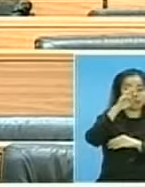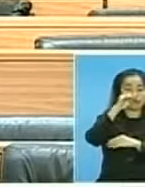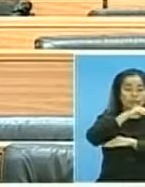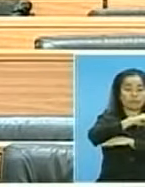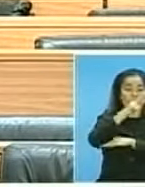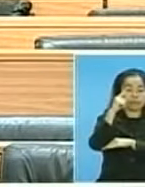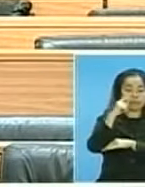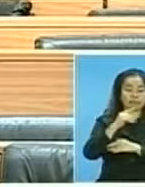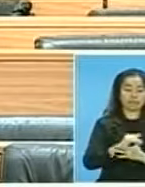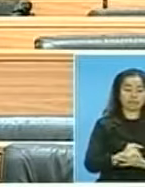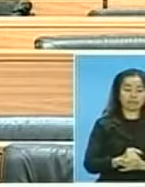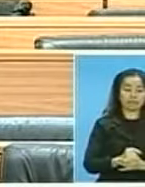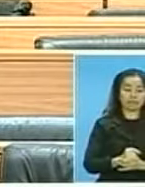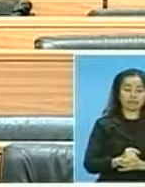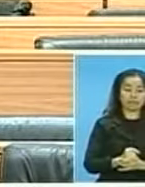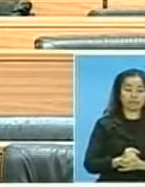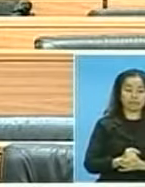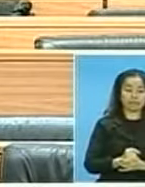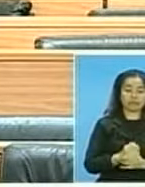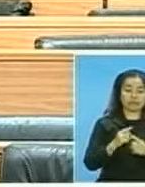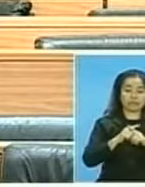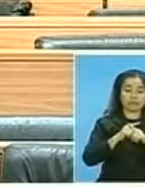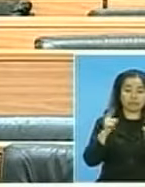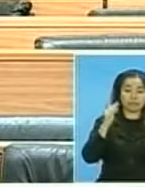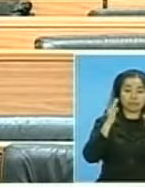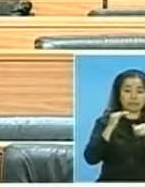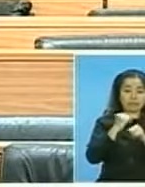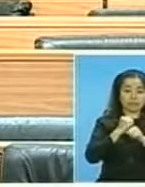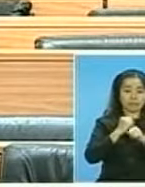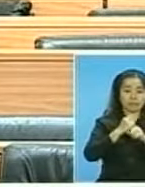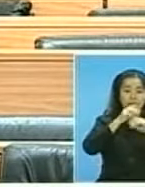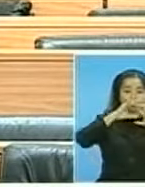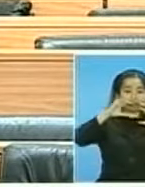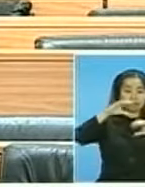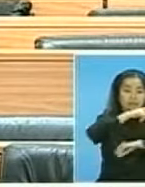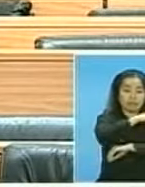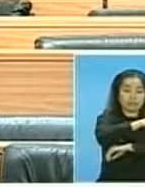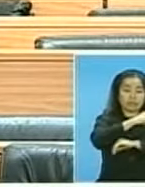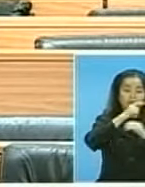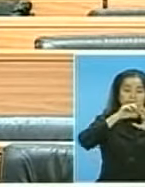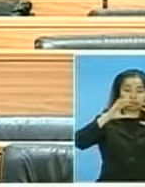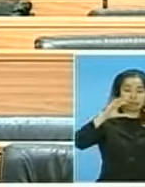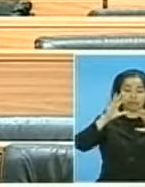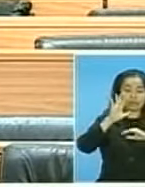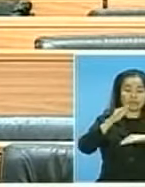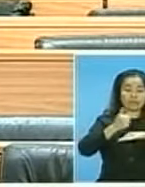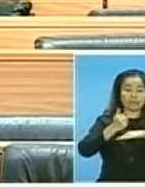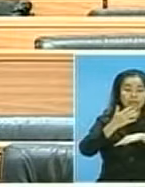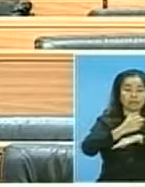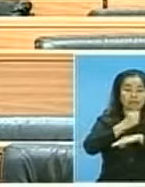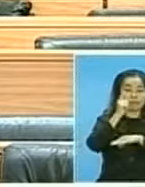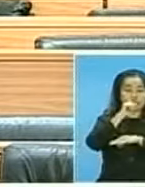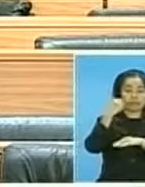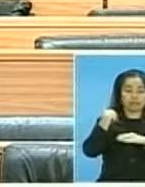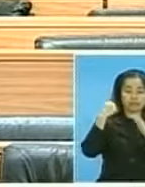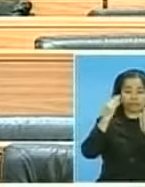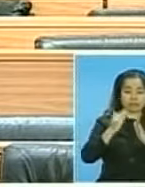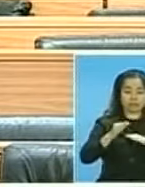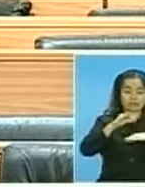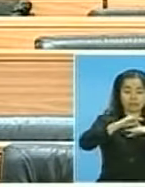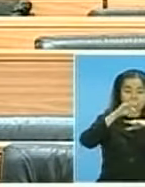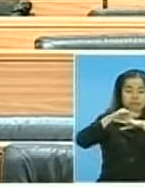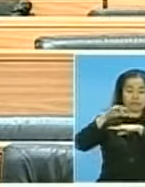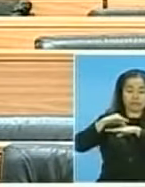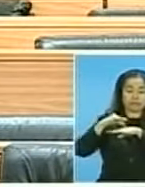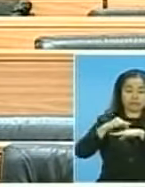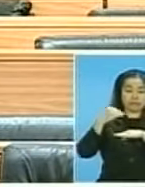างแต่คนที่เป็นข้าราชการการเมืองนี่สิครับซึ่งเวลานี้มีผู้ดำรงตำแหน่งท